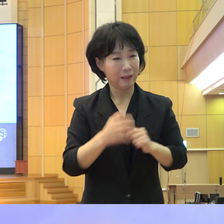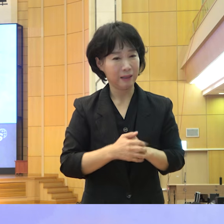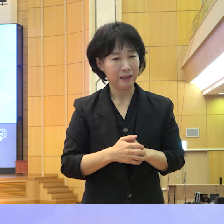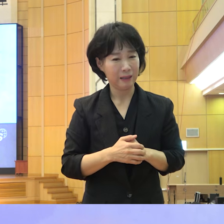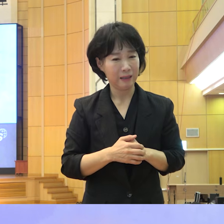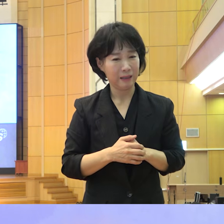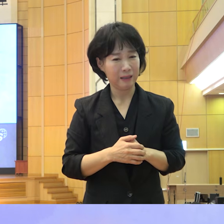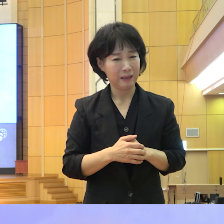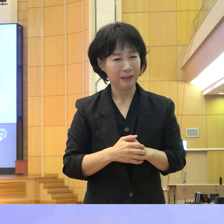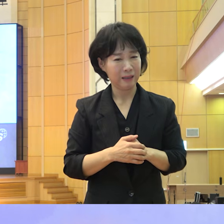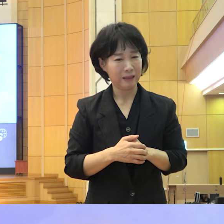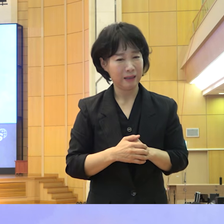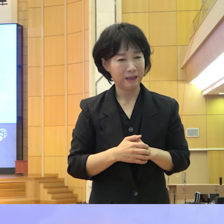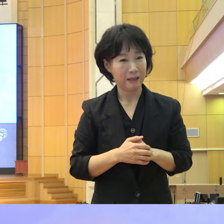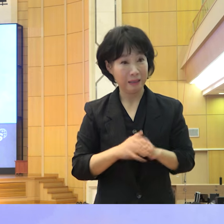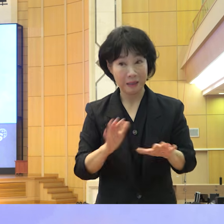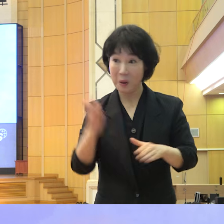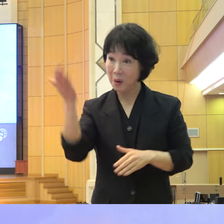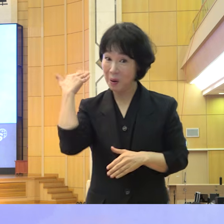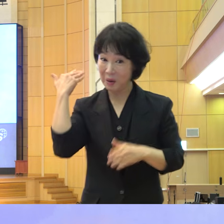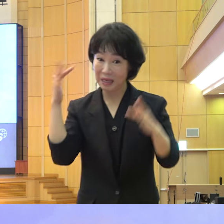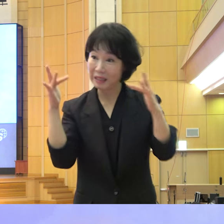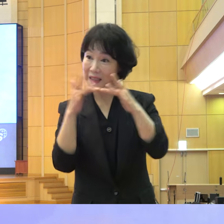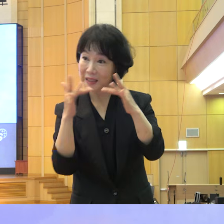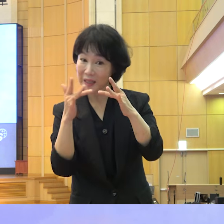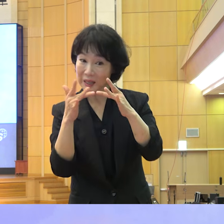뭐 이렇게 인터넷 찾아보니까